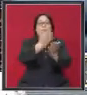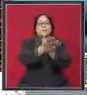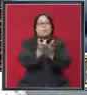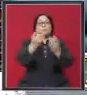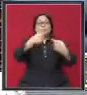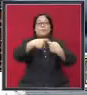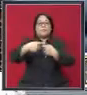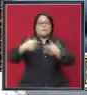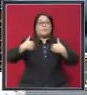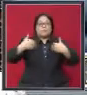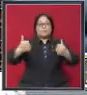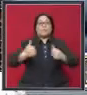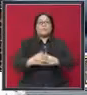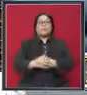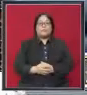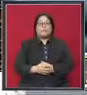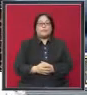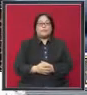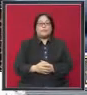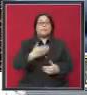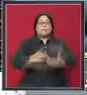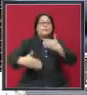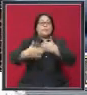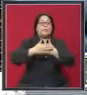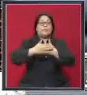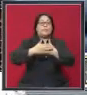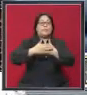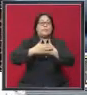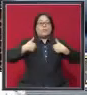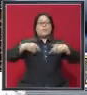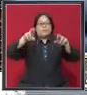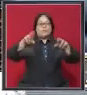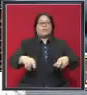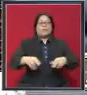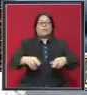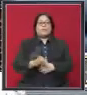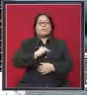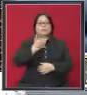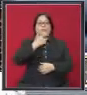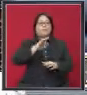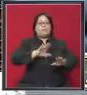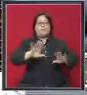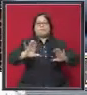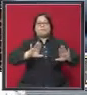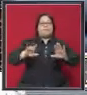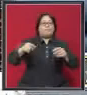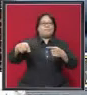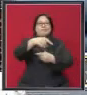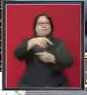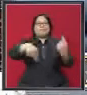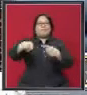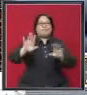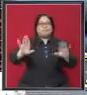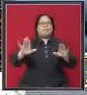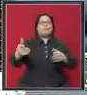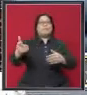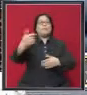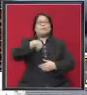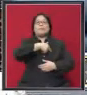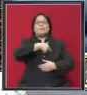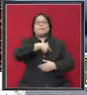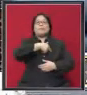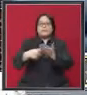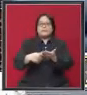peruntukan berkaitan kesihatan. Berbalik kepada isu survival rakyat, saya tidak mahu berdolak-dalik dan berpusing-pusing. Maka marilah